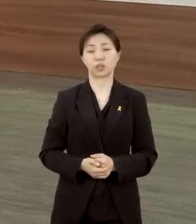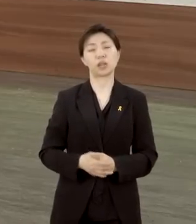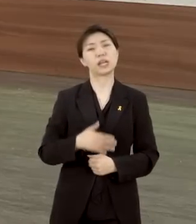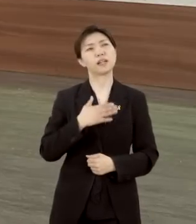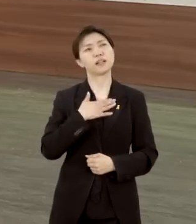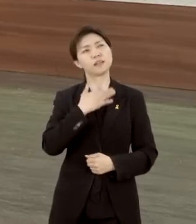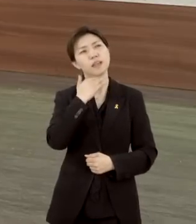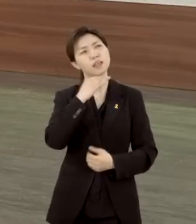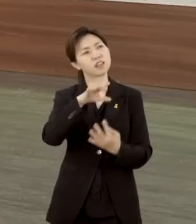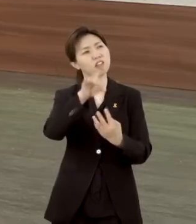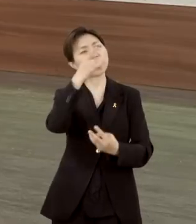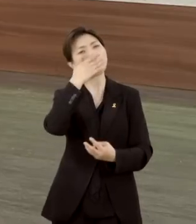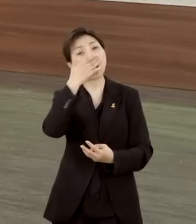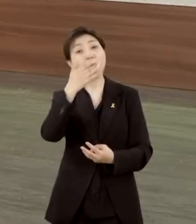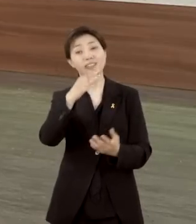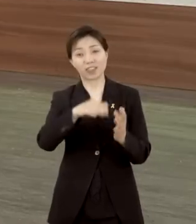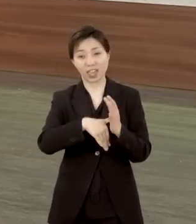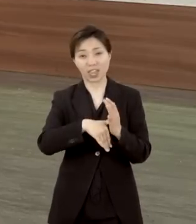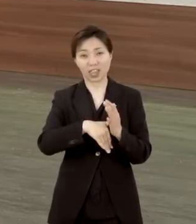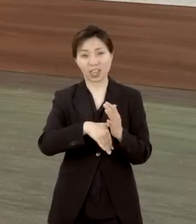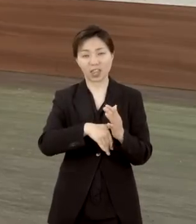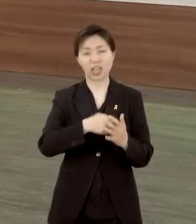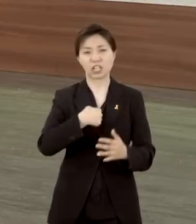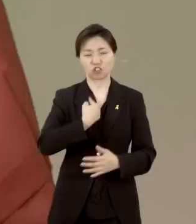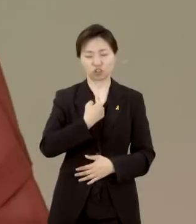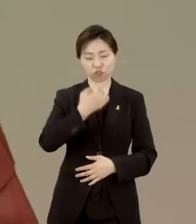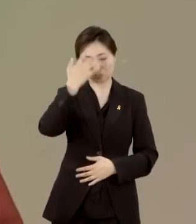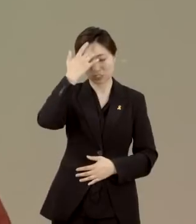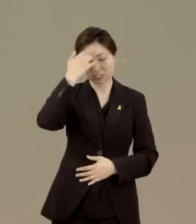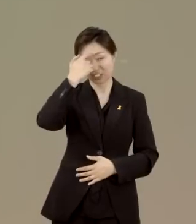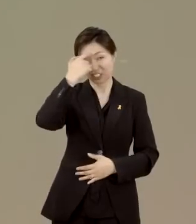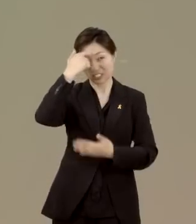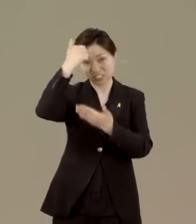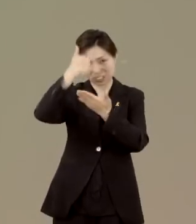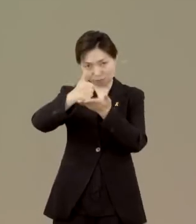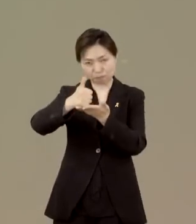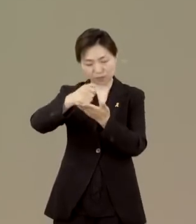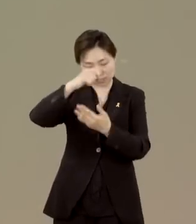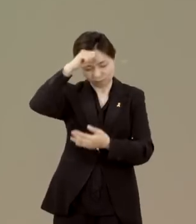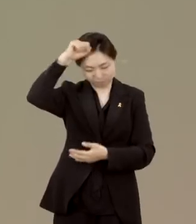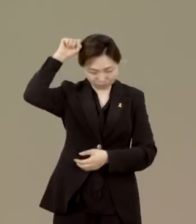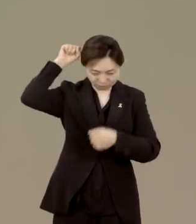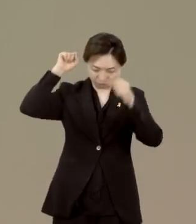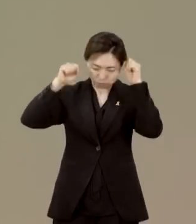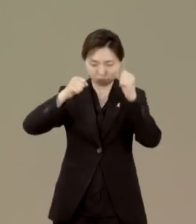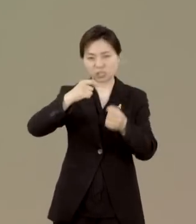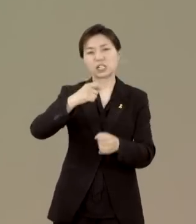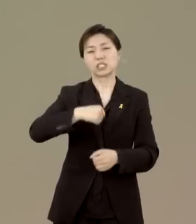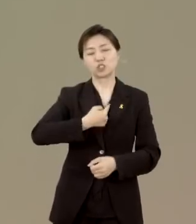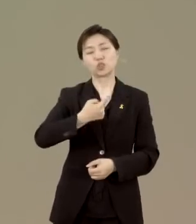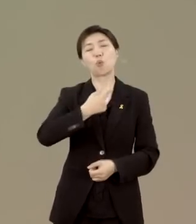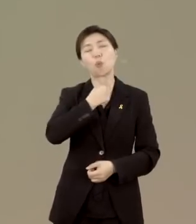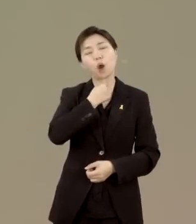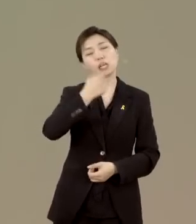선택할 수 있는 나이쯤이 되었을 때 이제 머리를 깎고 출가해서 스님이